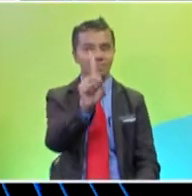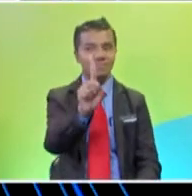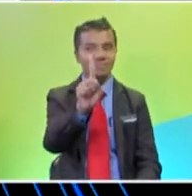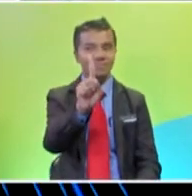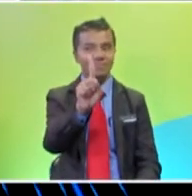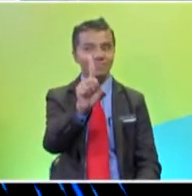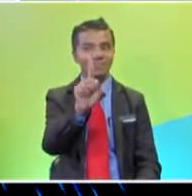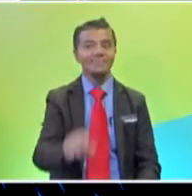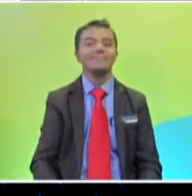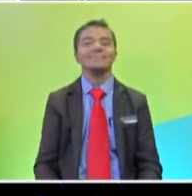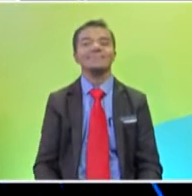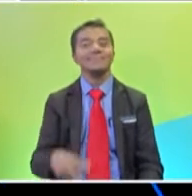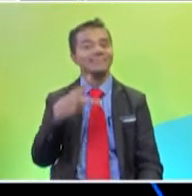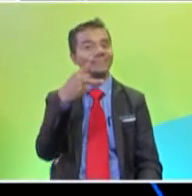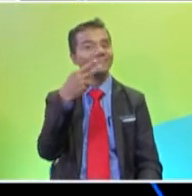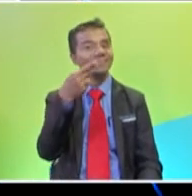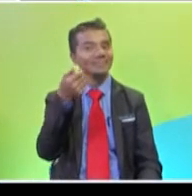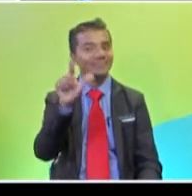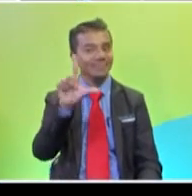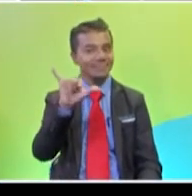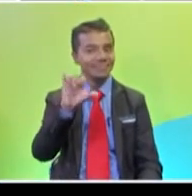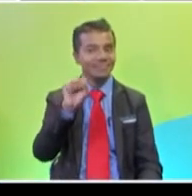lambai sikit pada cikgu. Apa khabar, Kalisa?